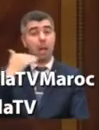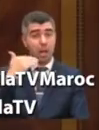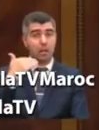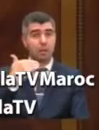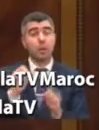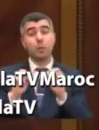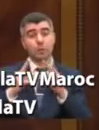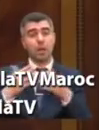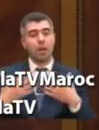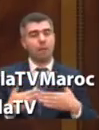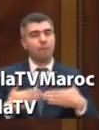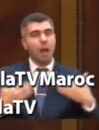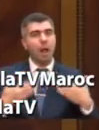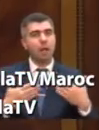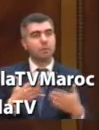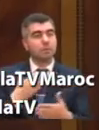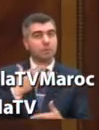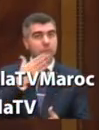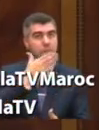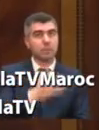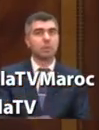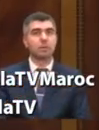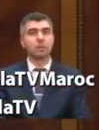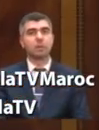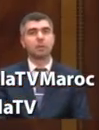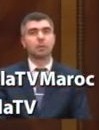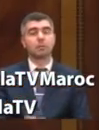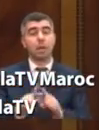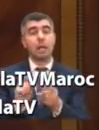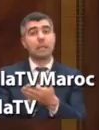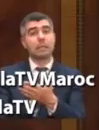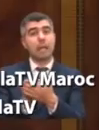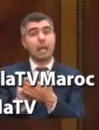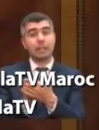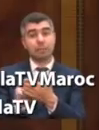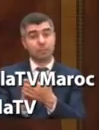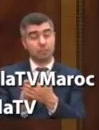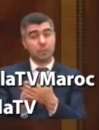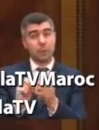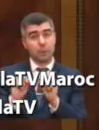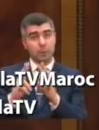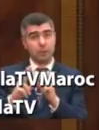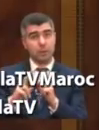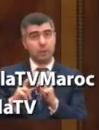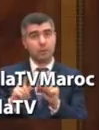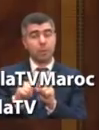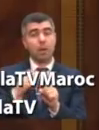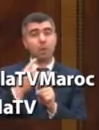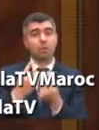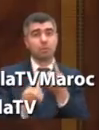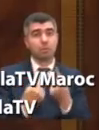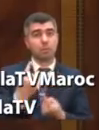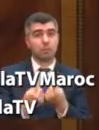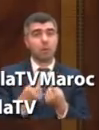نكونوا في مكناس عملنا سميتو حنا الا بغيتي تحاسب معايا على سميتو هادشي ديال لي زاسيز